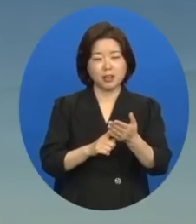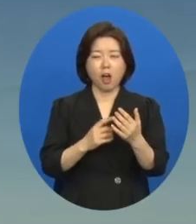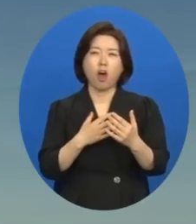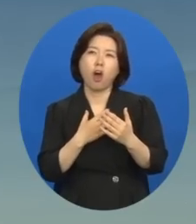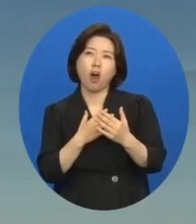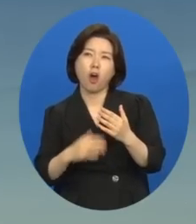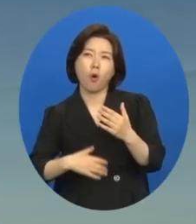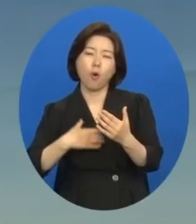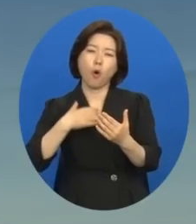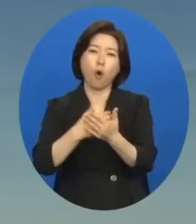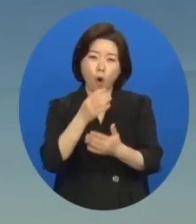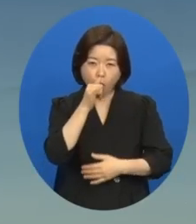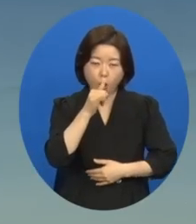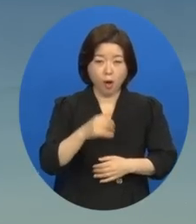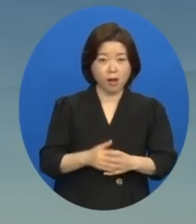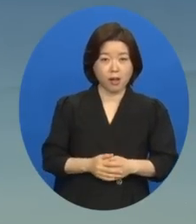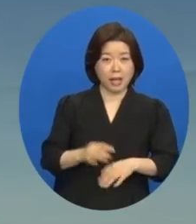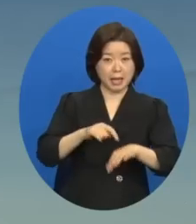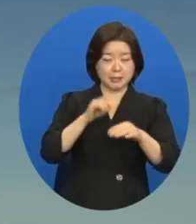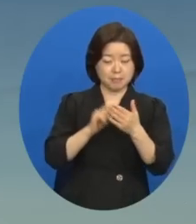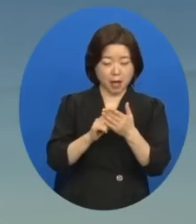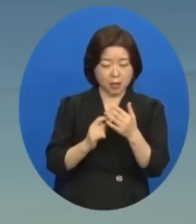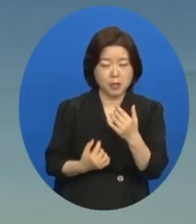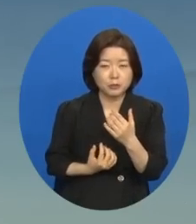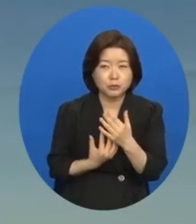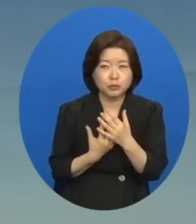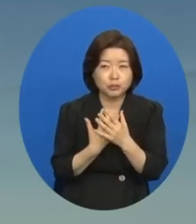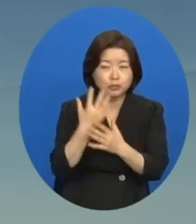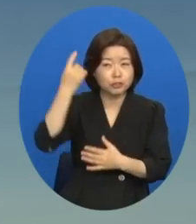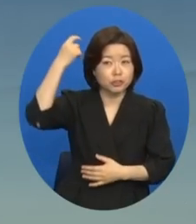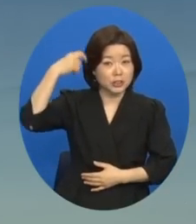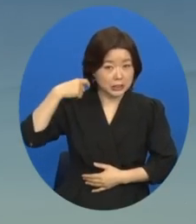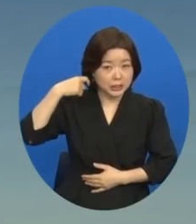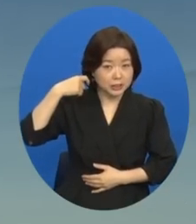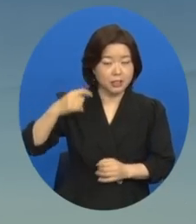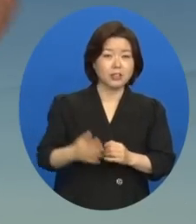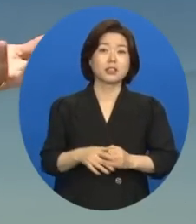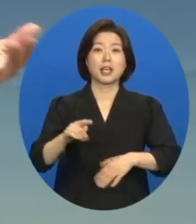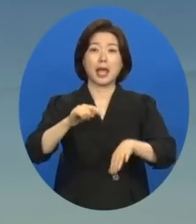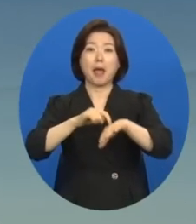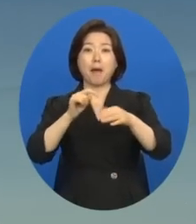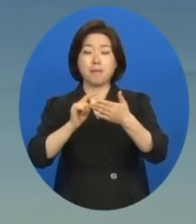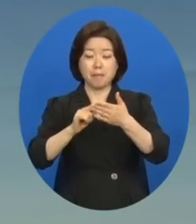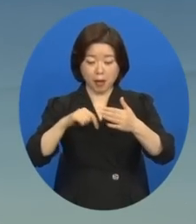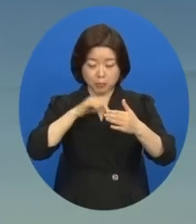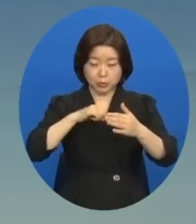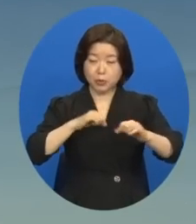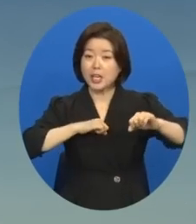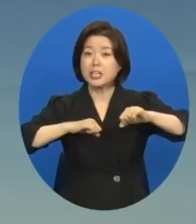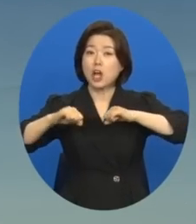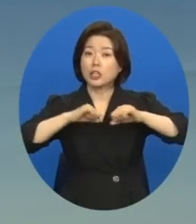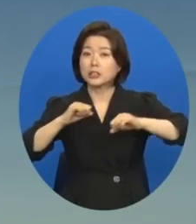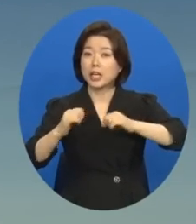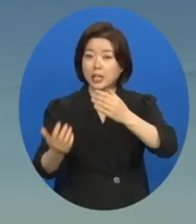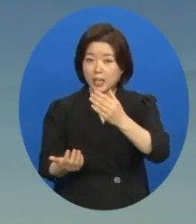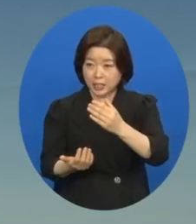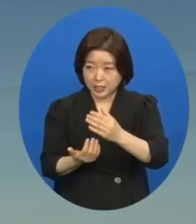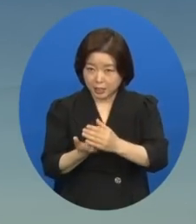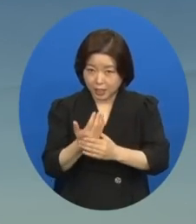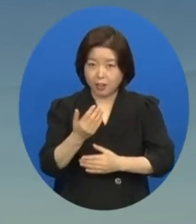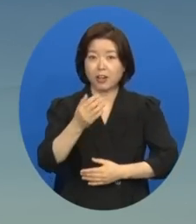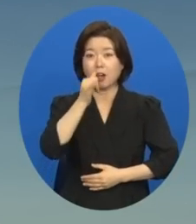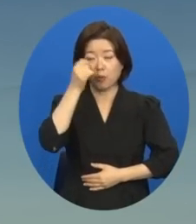울렸어요. 그래서 마음에서 어떤 느낌이 일어나면 그것이 마음의 역사가 일어난 것이라고 생각하곤